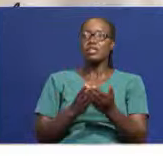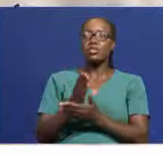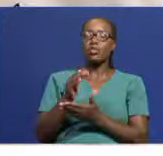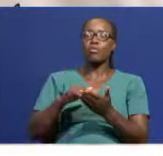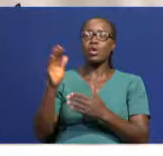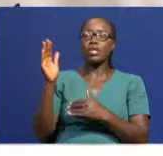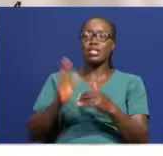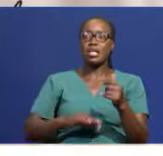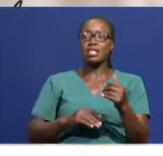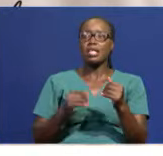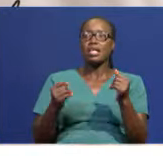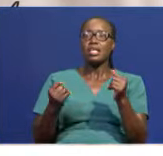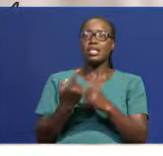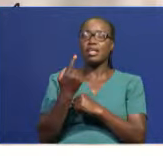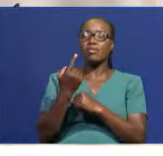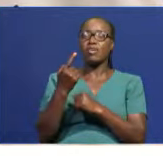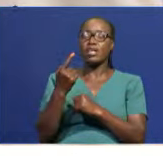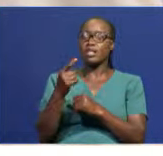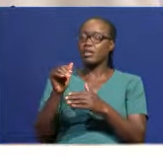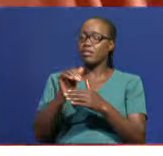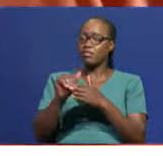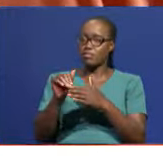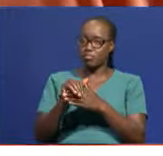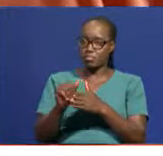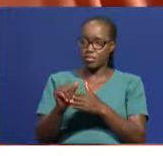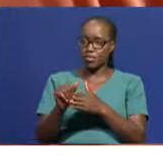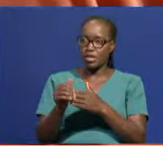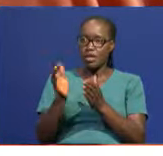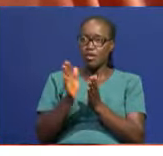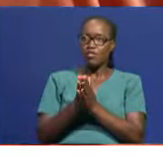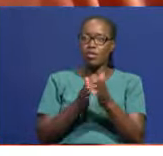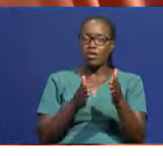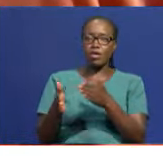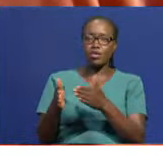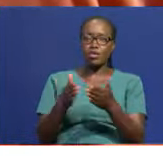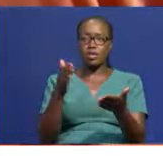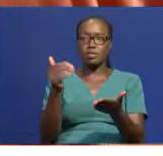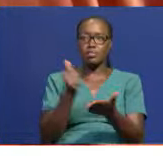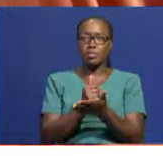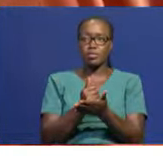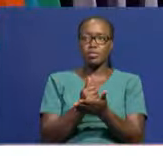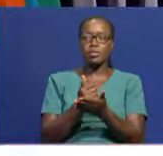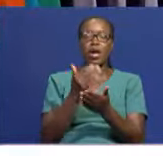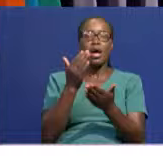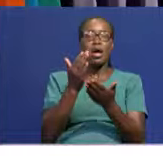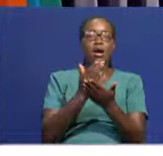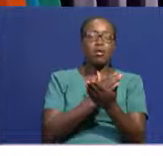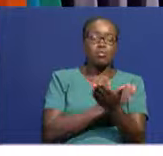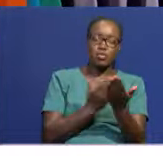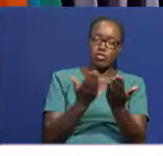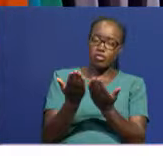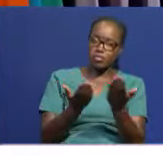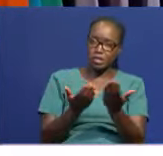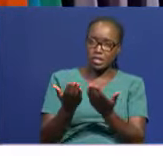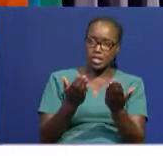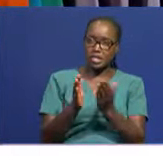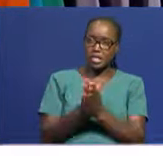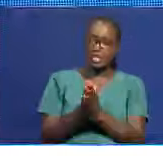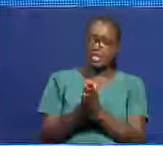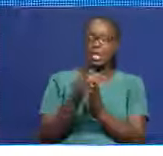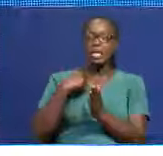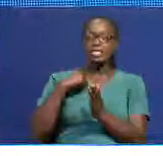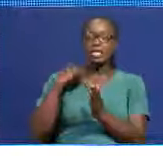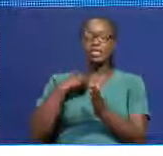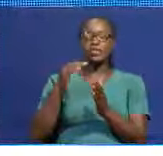pauni milioni 11, kwa lengo la kubuni nafasi za ajira, kuimarisha biashara pamoja na kukuza sekta ndogo ya